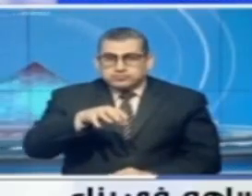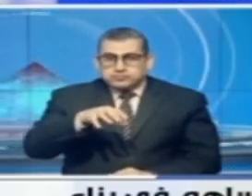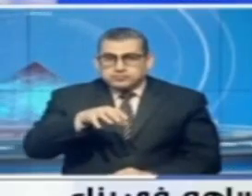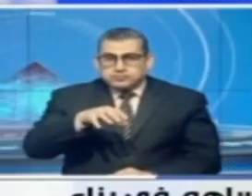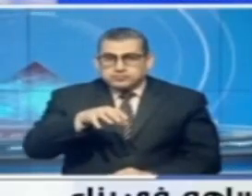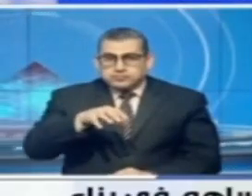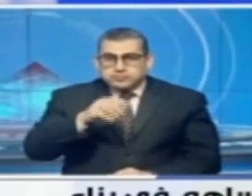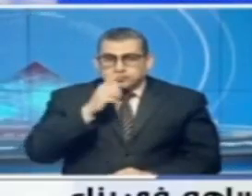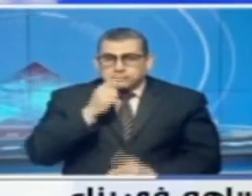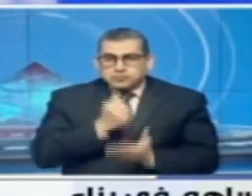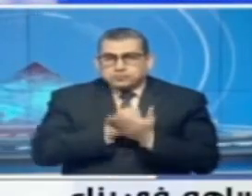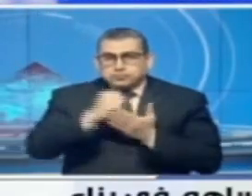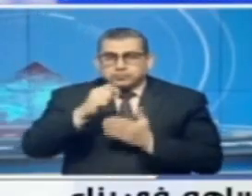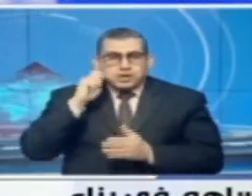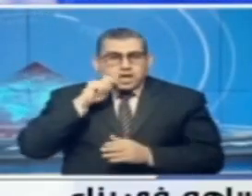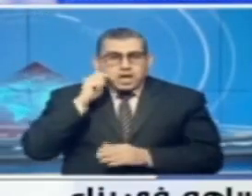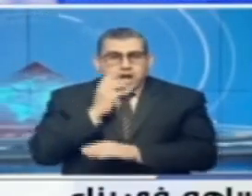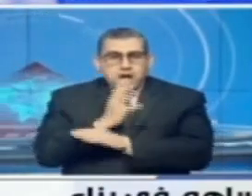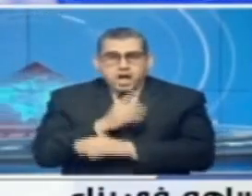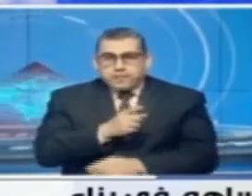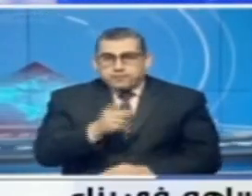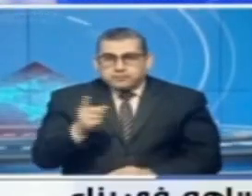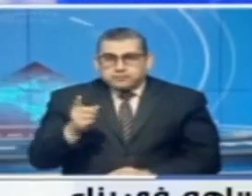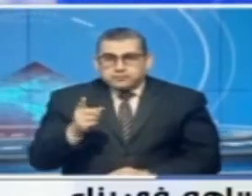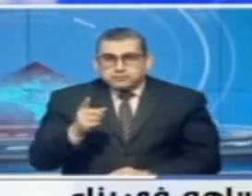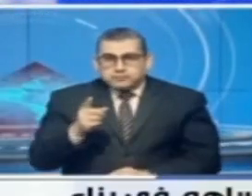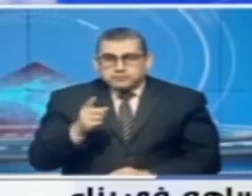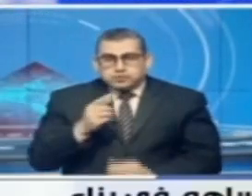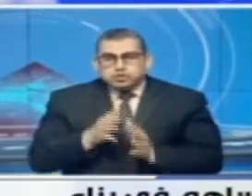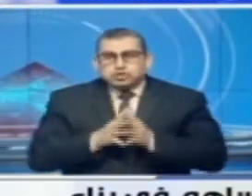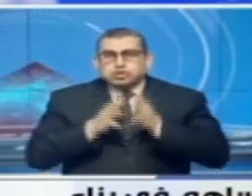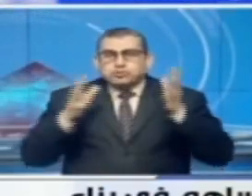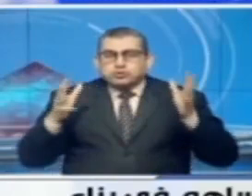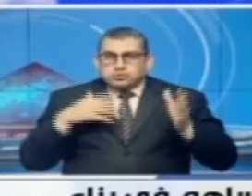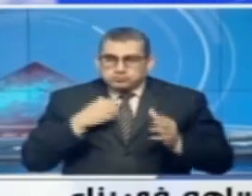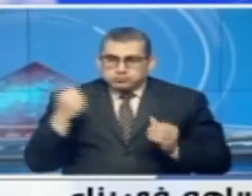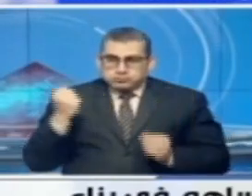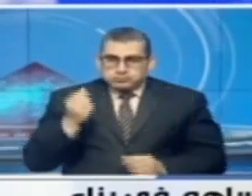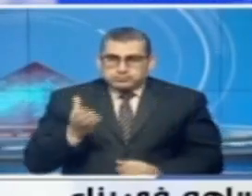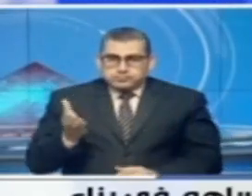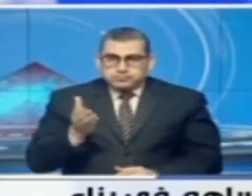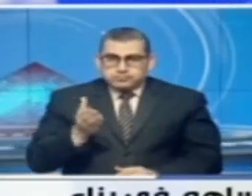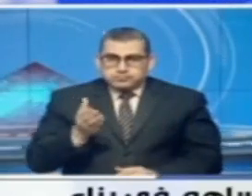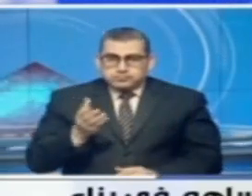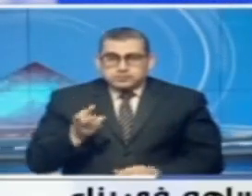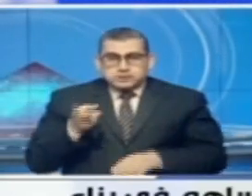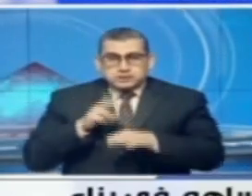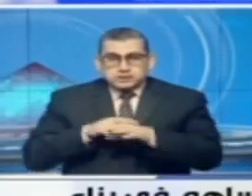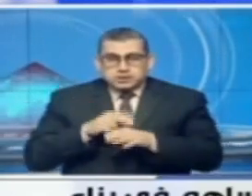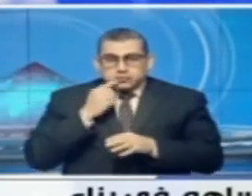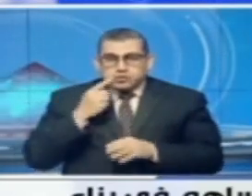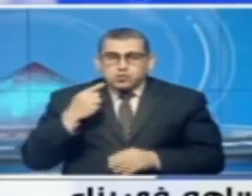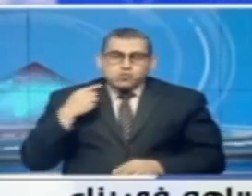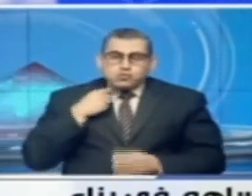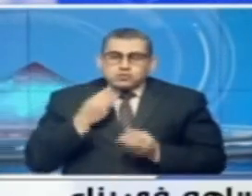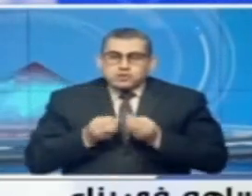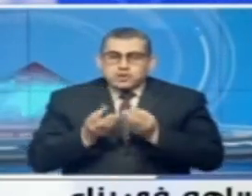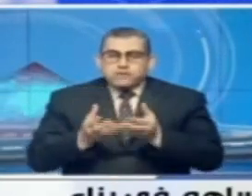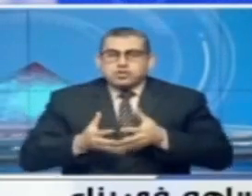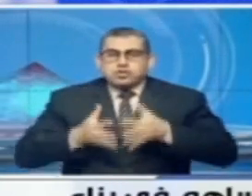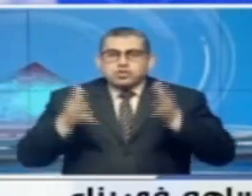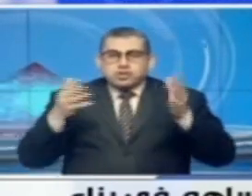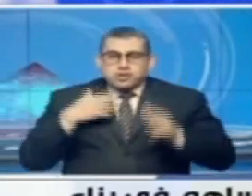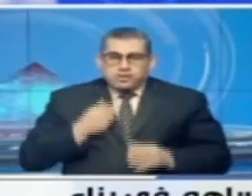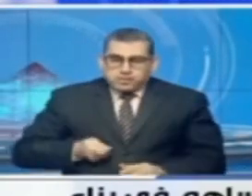دحر الإرهاب كان إنجاز كبير قوي، وكمان كان ثمنه كبير قوي. وعشان